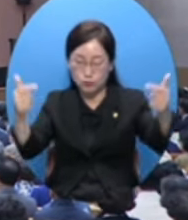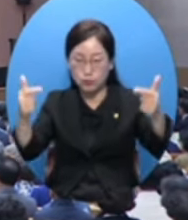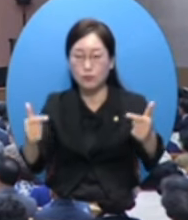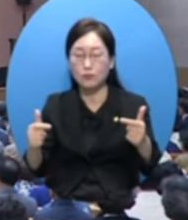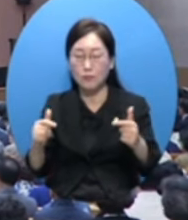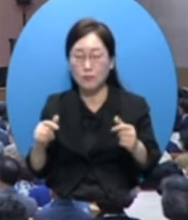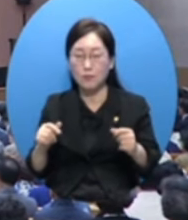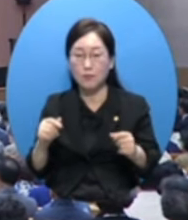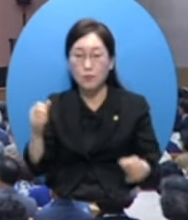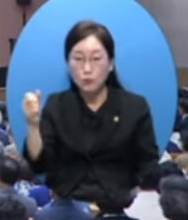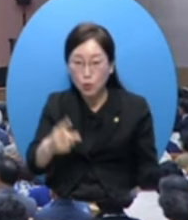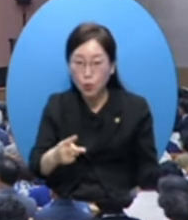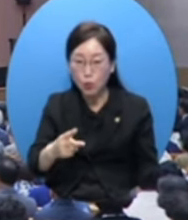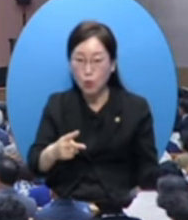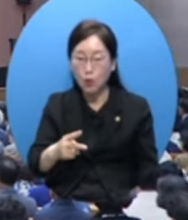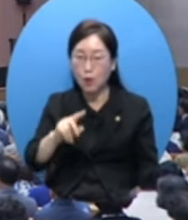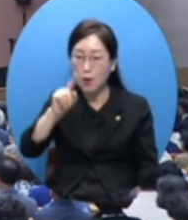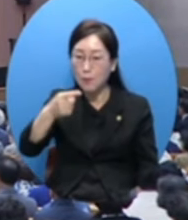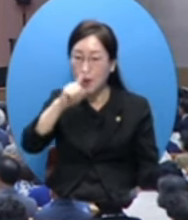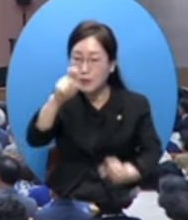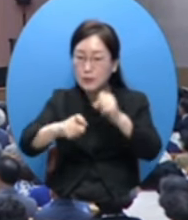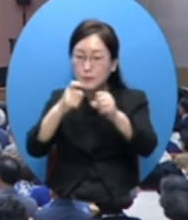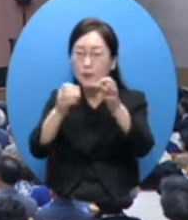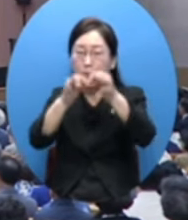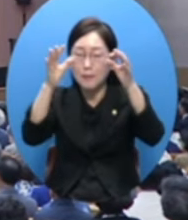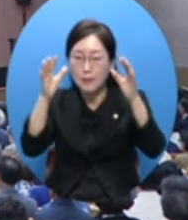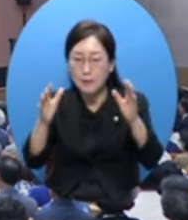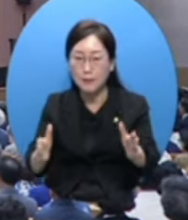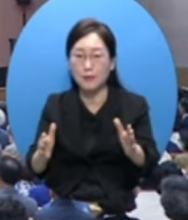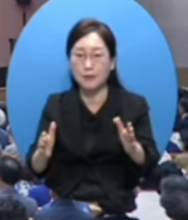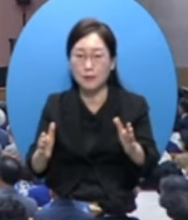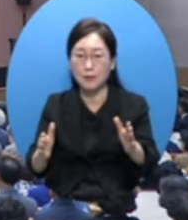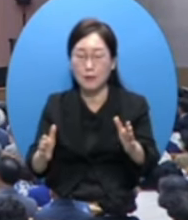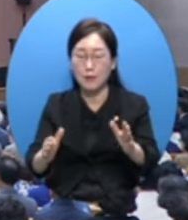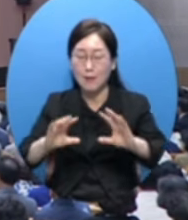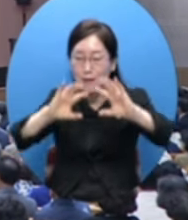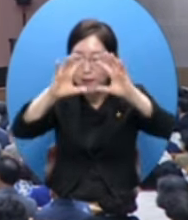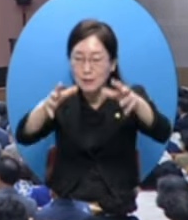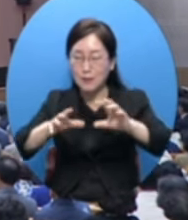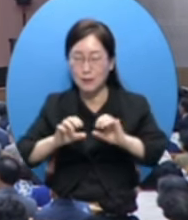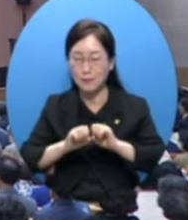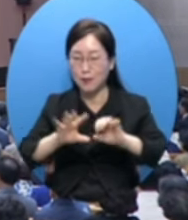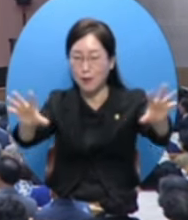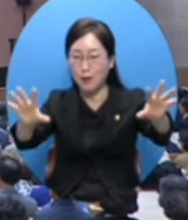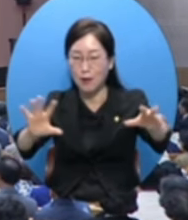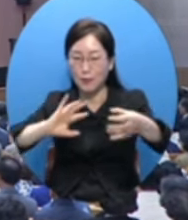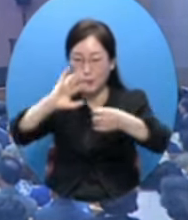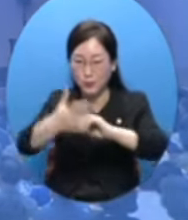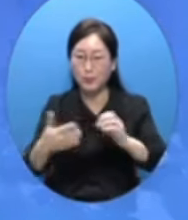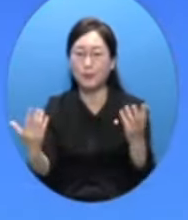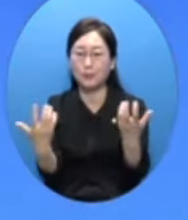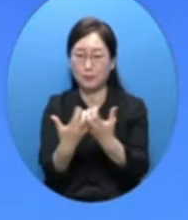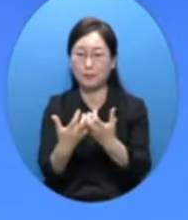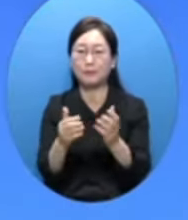오순절 운동이 일어난 지 110년 만에 이 오순절 성령운동이 온 세계를 뒤덮게 된 것입니다.